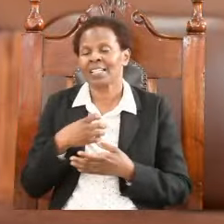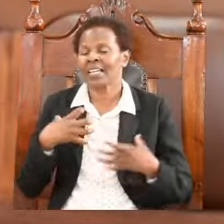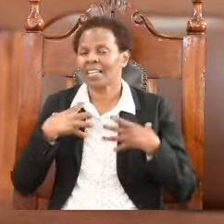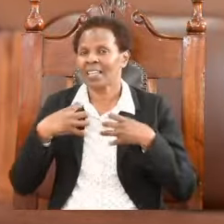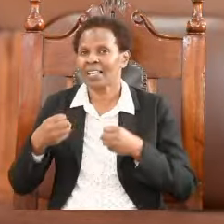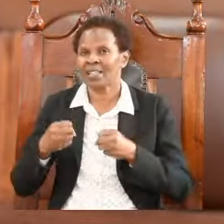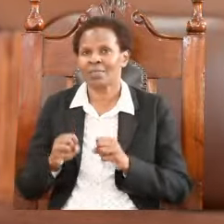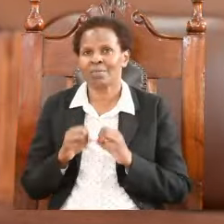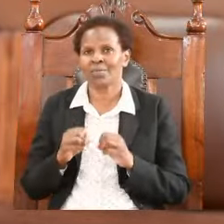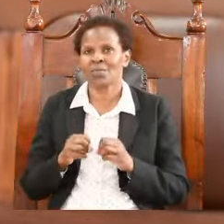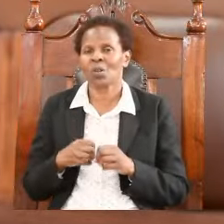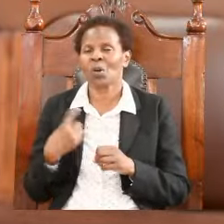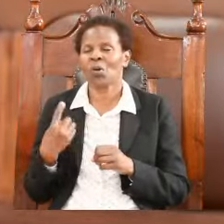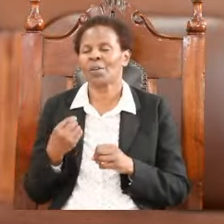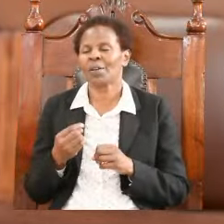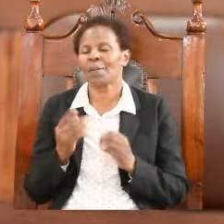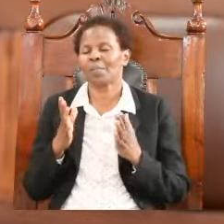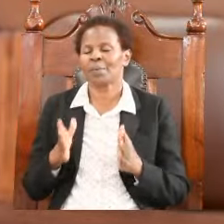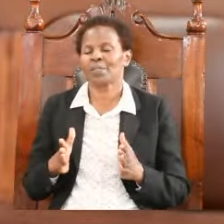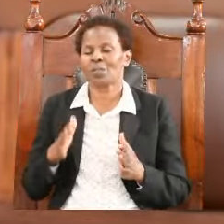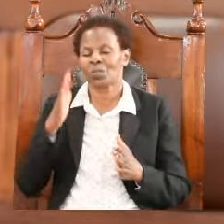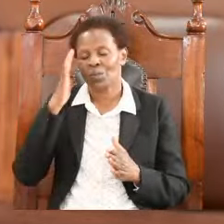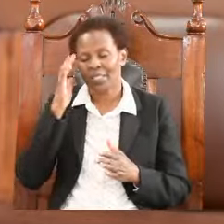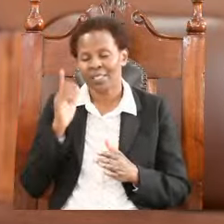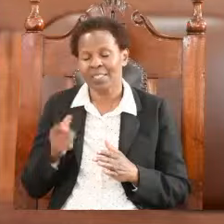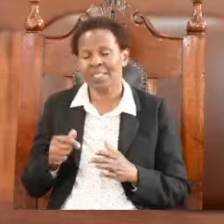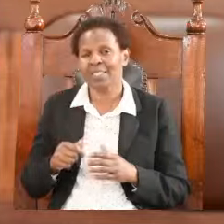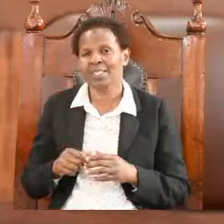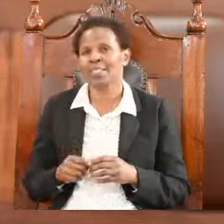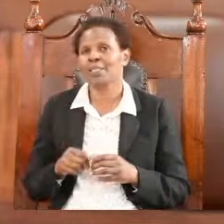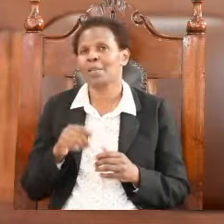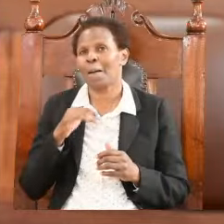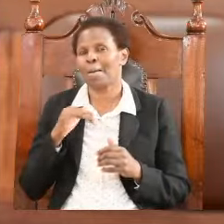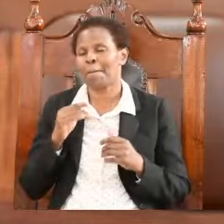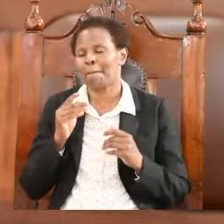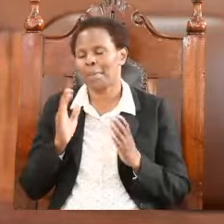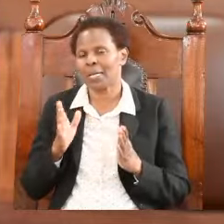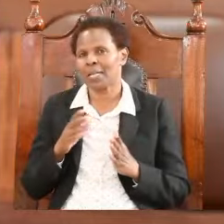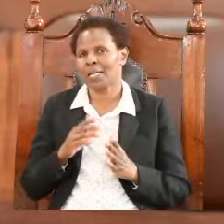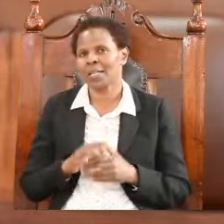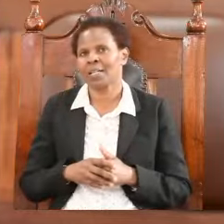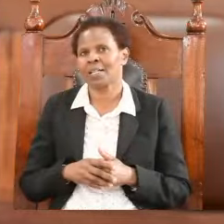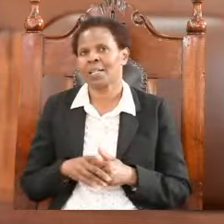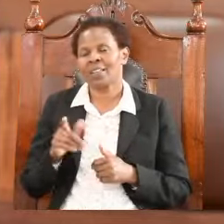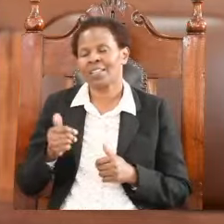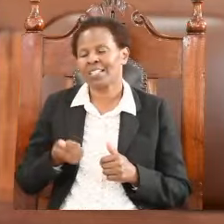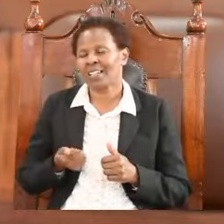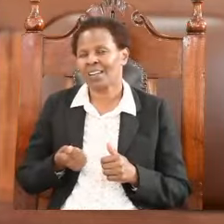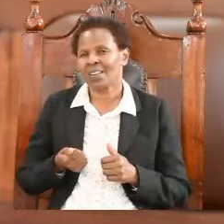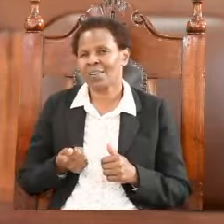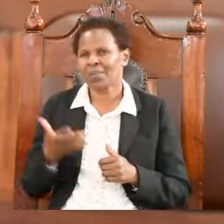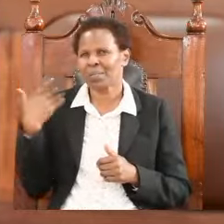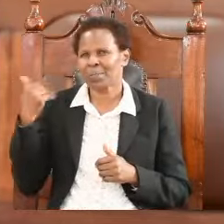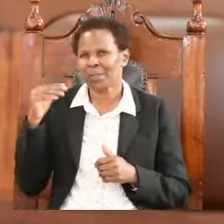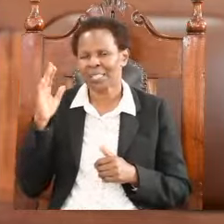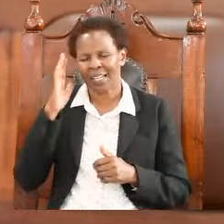ucio mundu uria tu woikaine no Naamani. Uguo ni kuga mwiritu uyu hatire handu aigwite ati Elisha